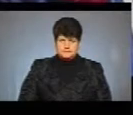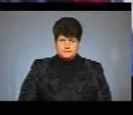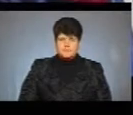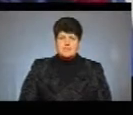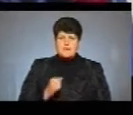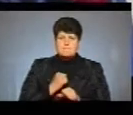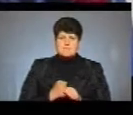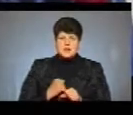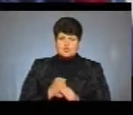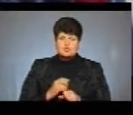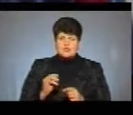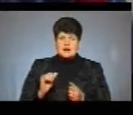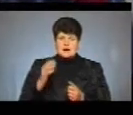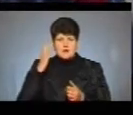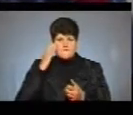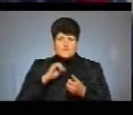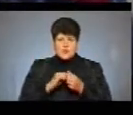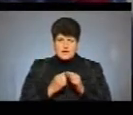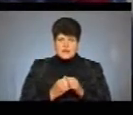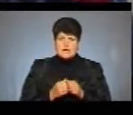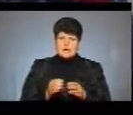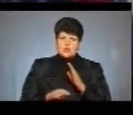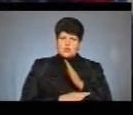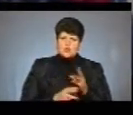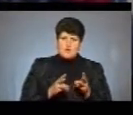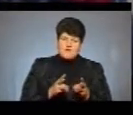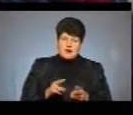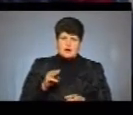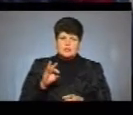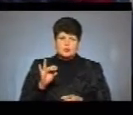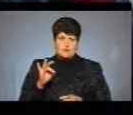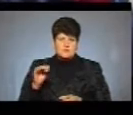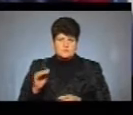Працюють на вугіллі, дровах і брикет торф'яний.